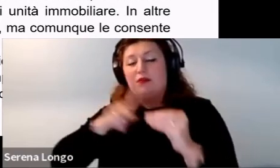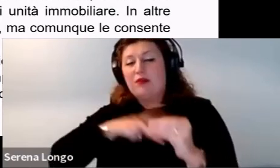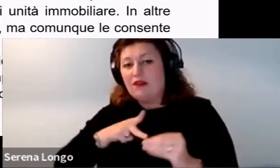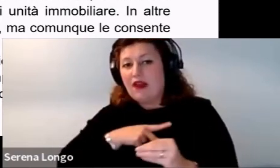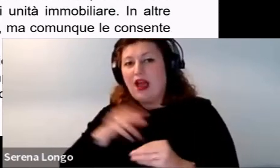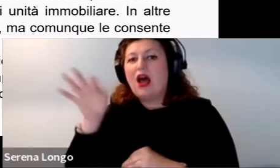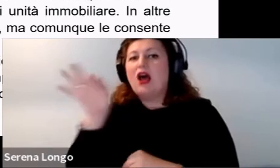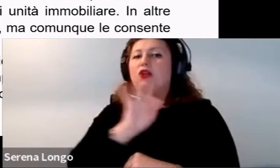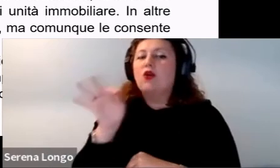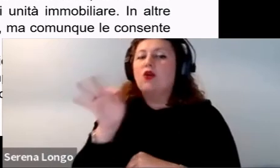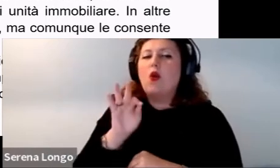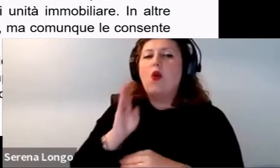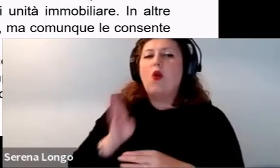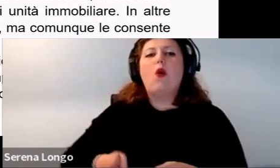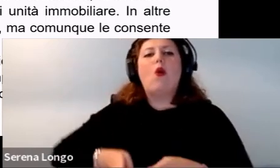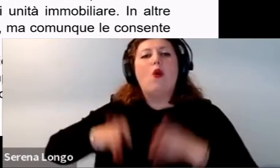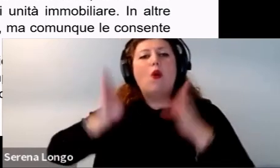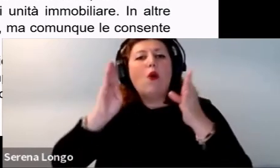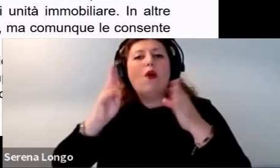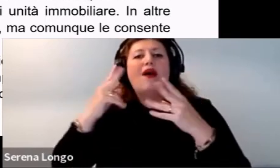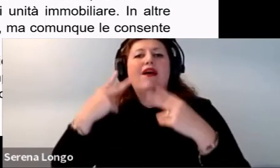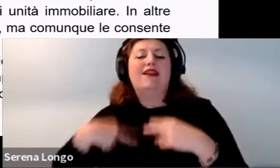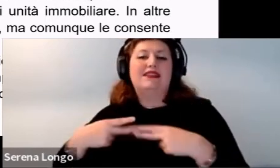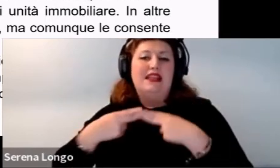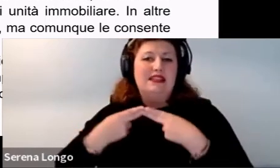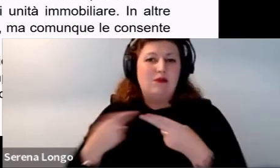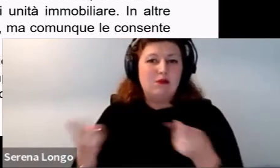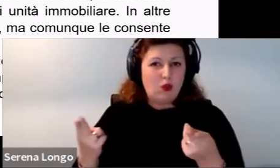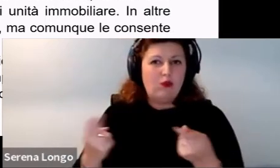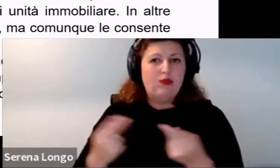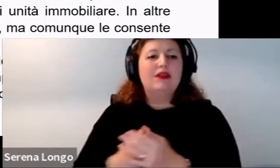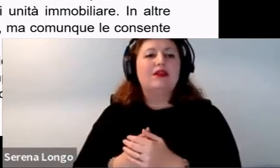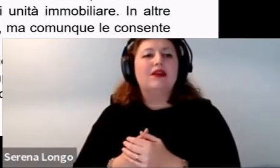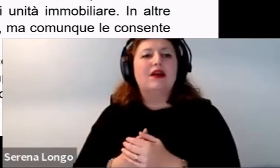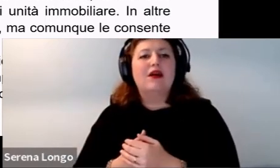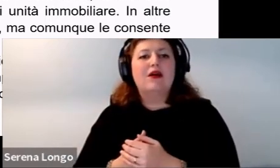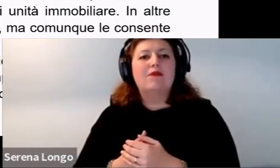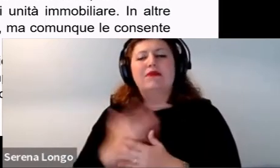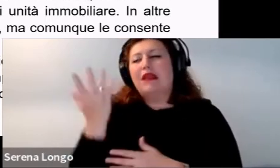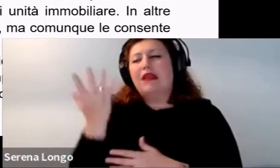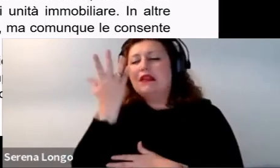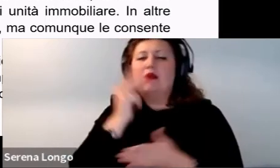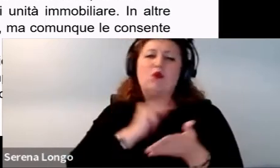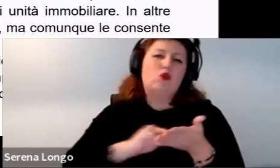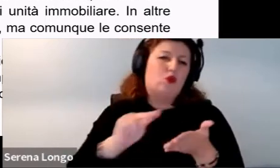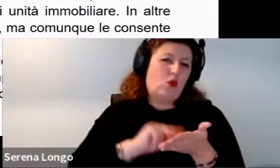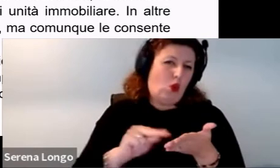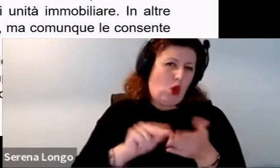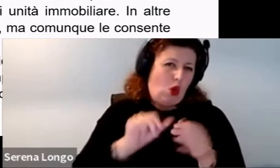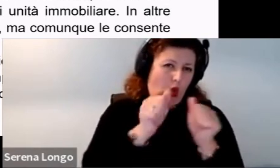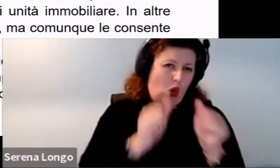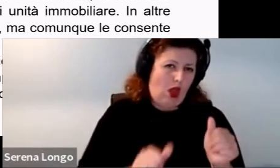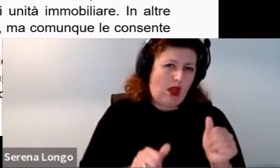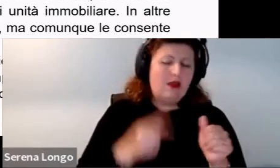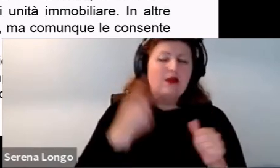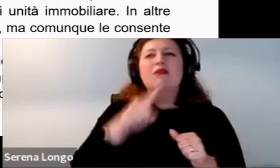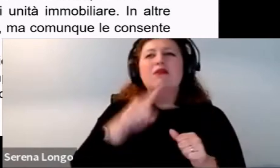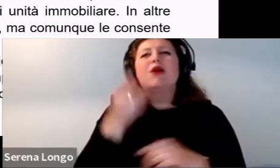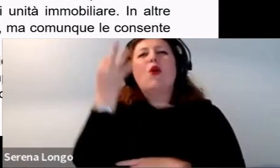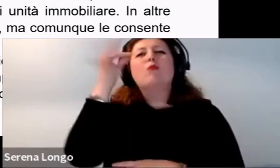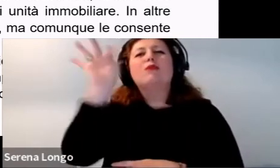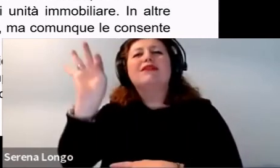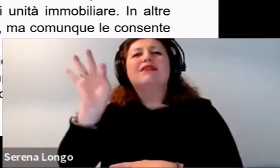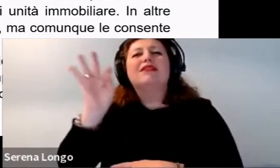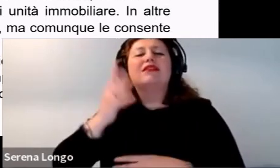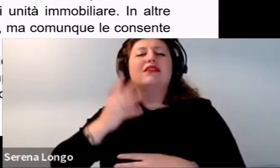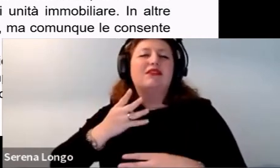residenziale pubblica e quindi anche gli edifici gli edifici scolastici, al fine del superamento e dell'eliminazione delle